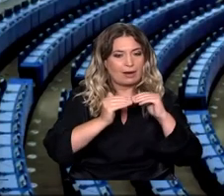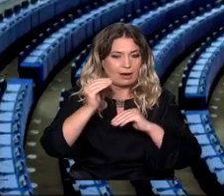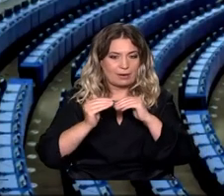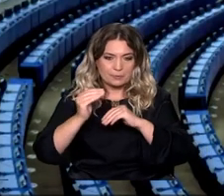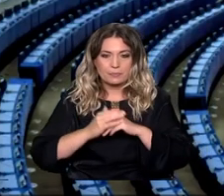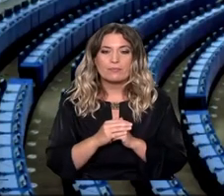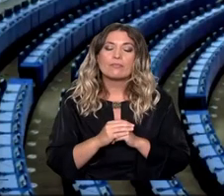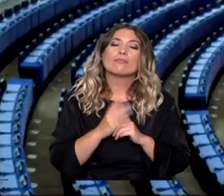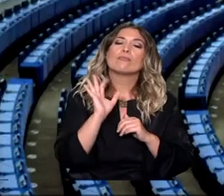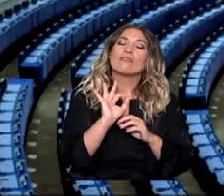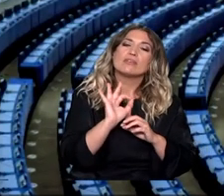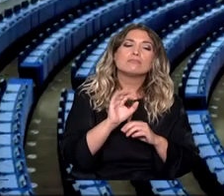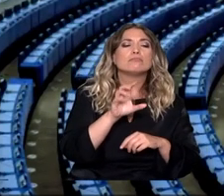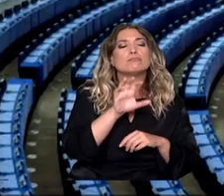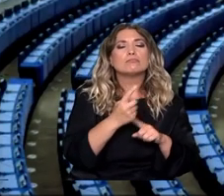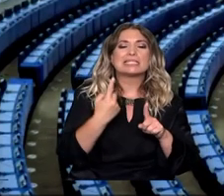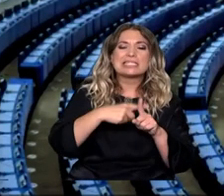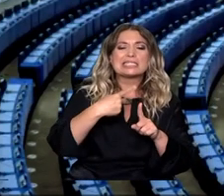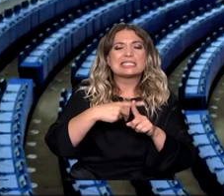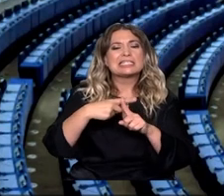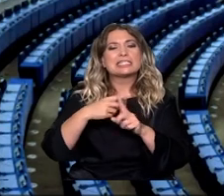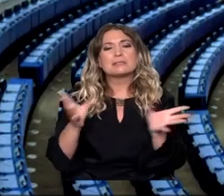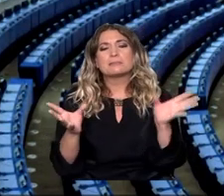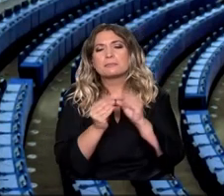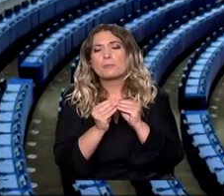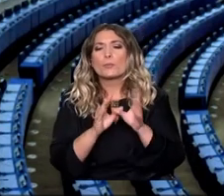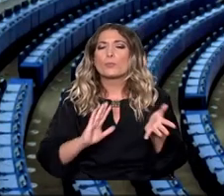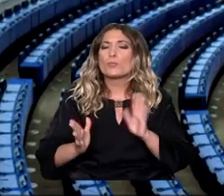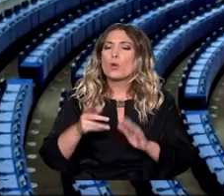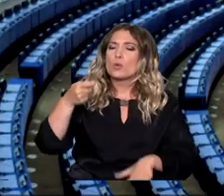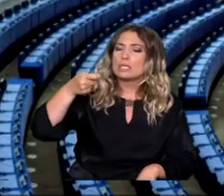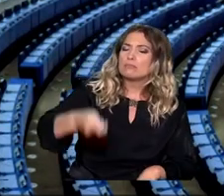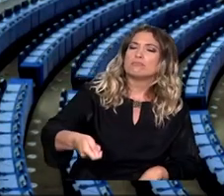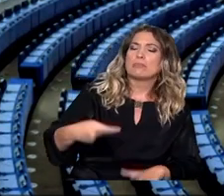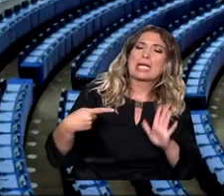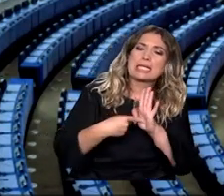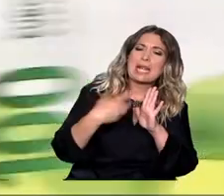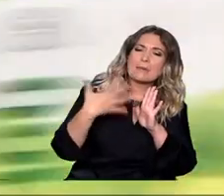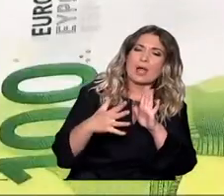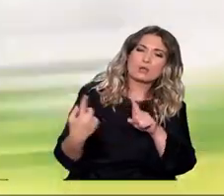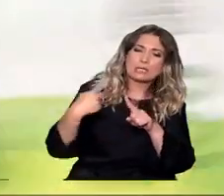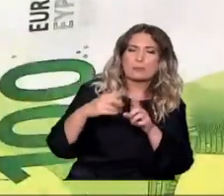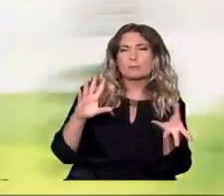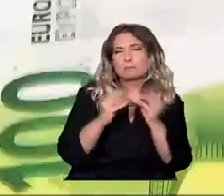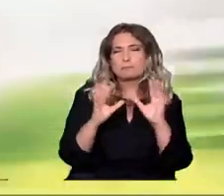πρόσθετες χρεώσεις και τα κόμματα μπορούν να επιβάλλουν εισφορά, συνήθως γύρω στο 20% ή 1.500 ευρώ.